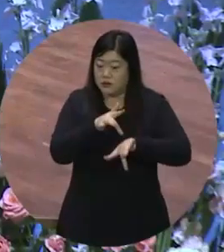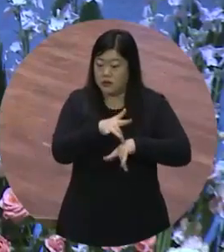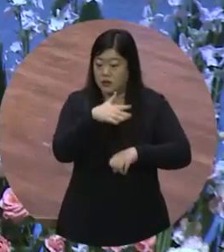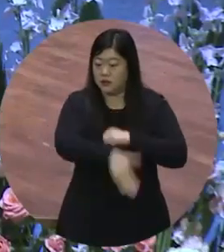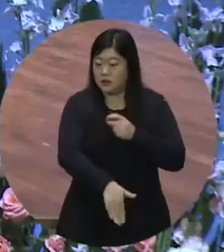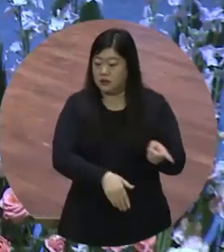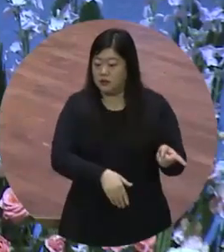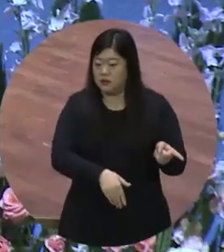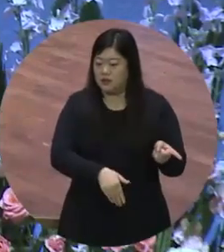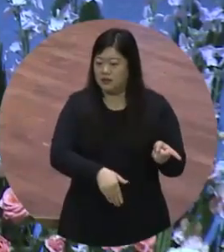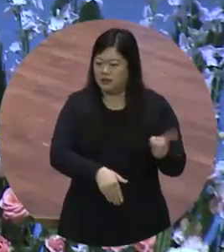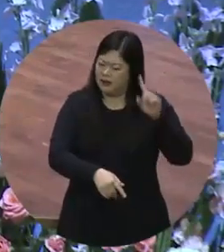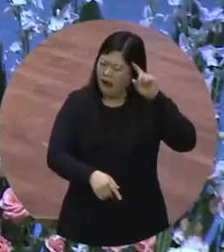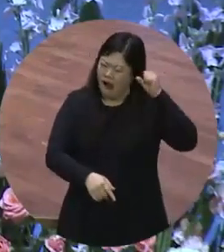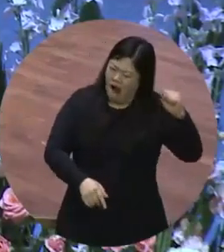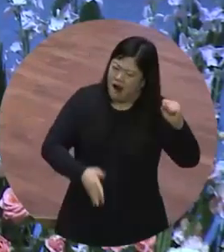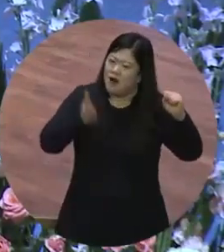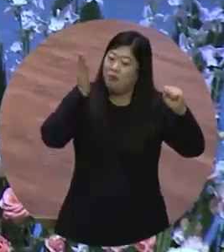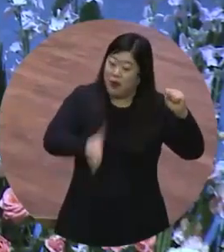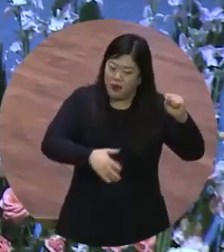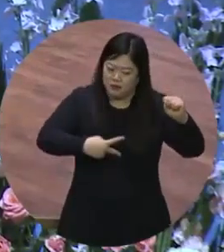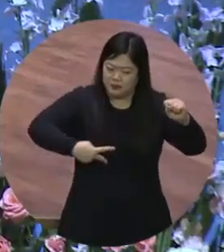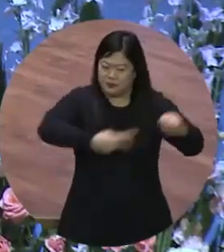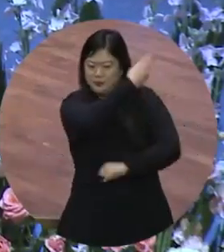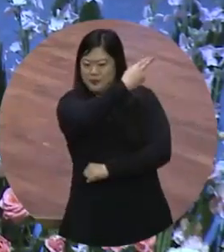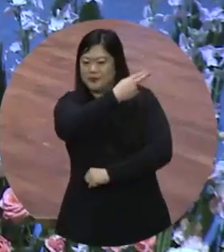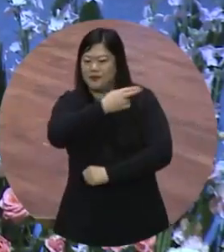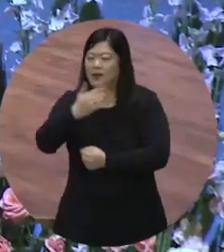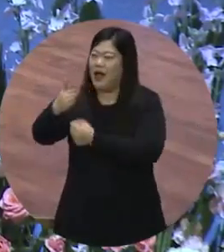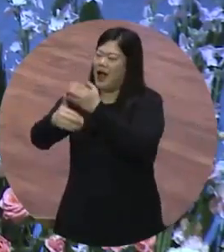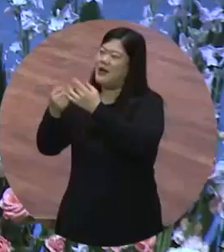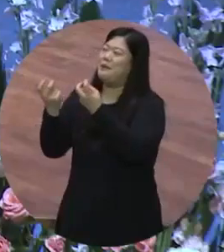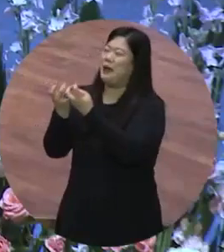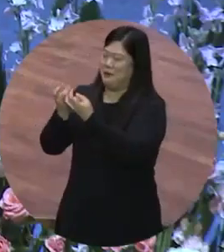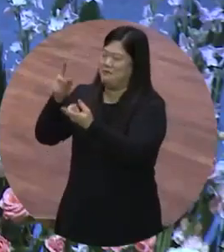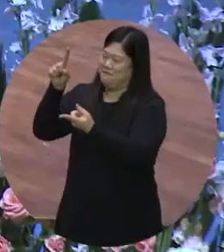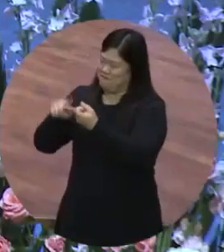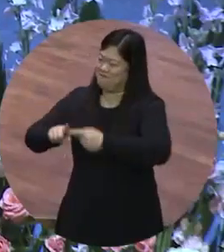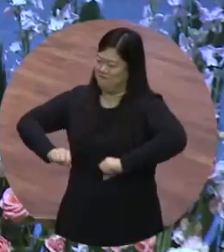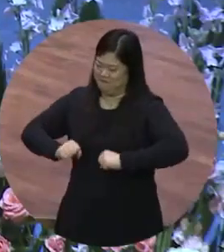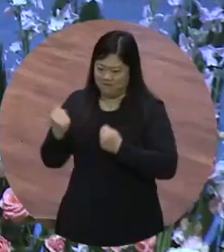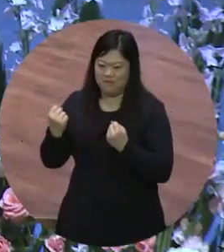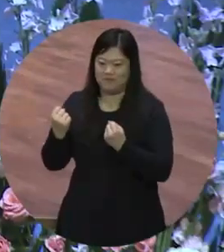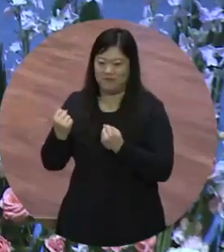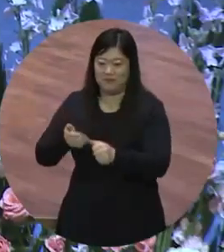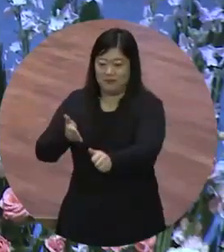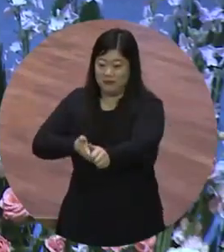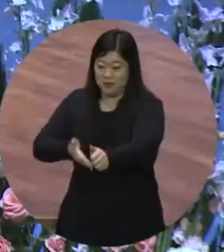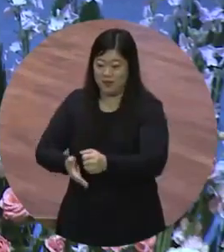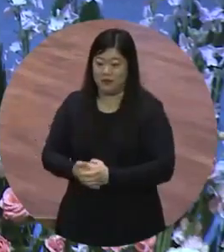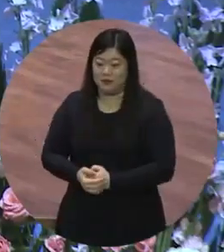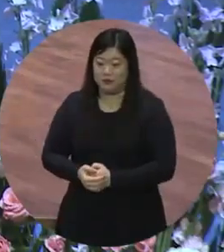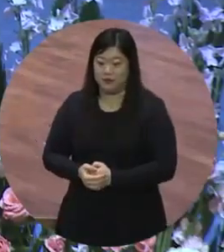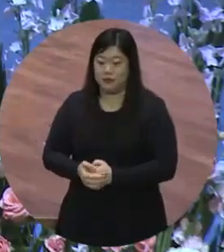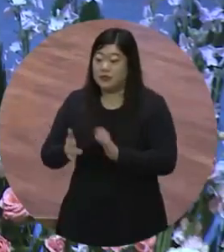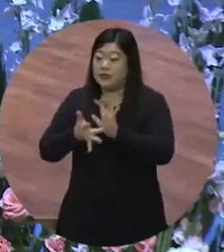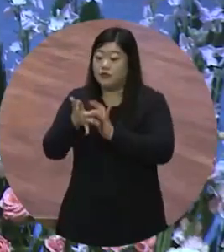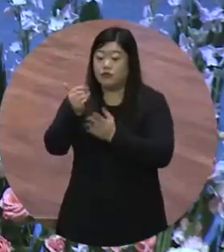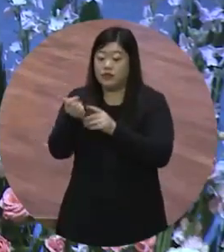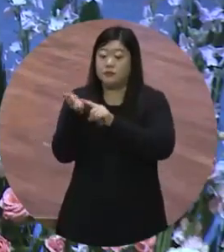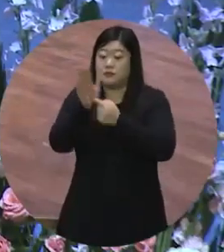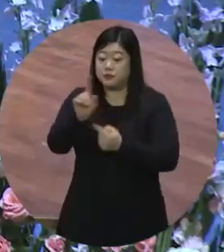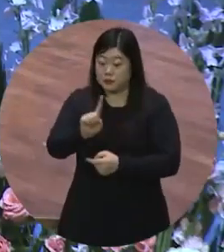잘 아시고 절대로 속지 마시기 바랍니다. 예수님 그랬어요. 아버지께서 나를 보내신 것 같이